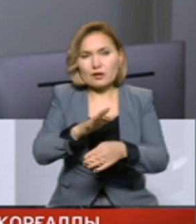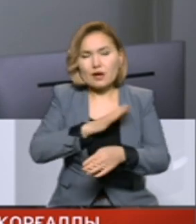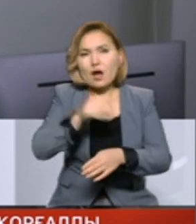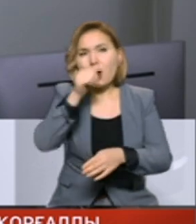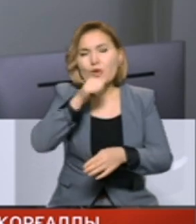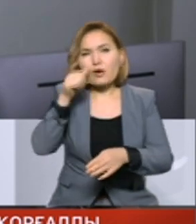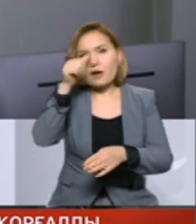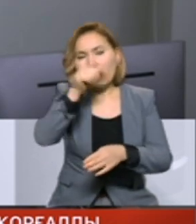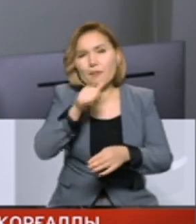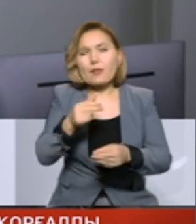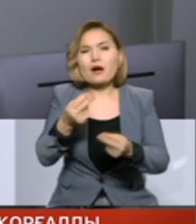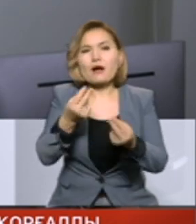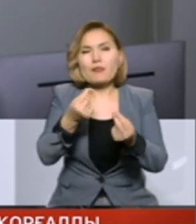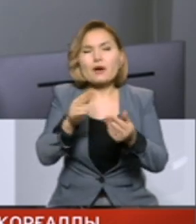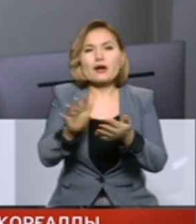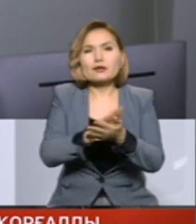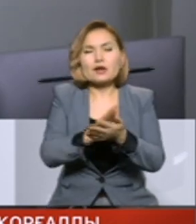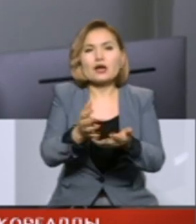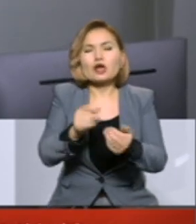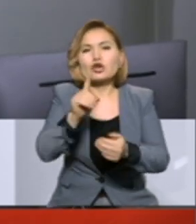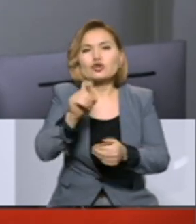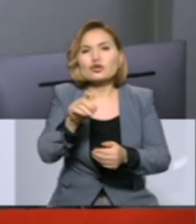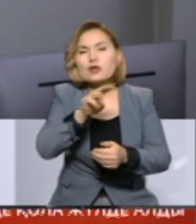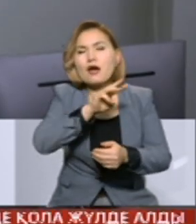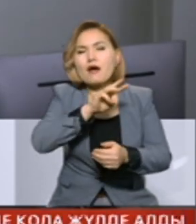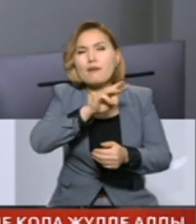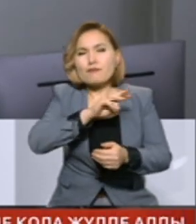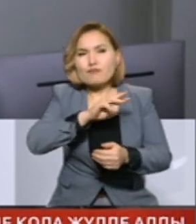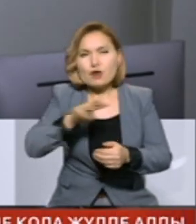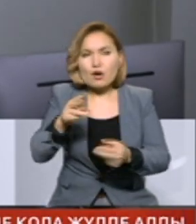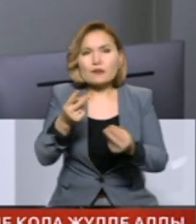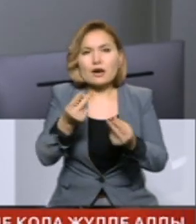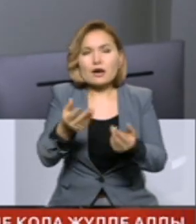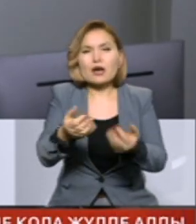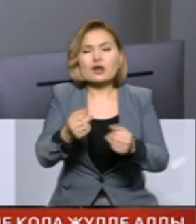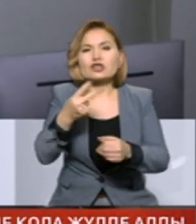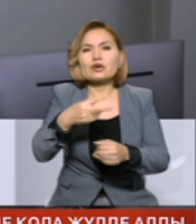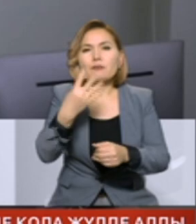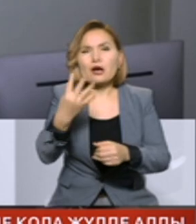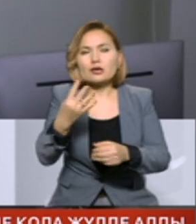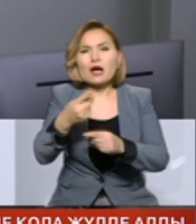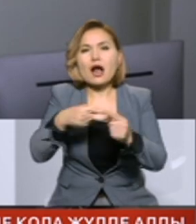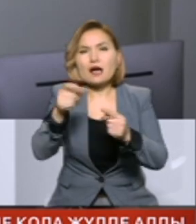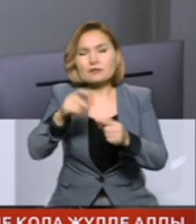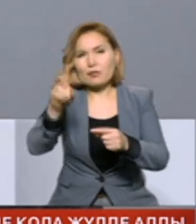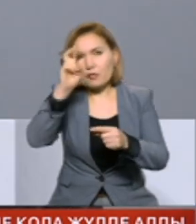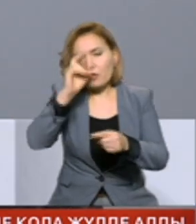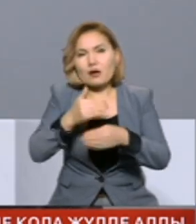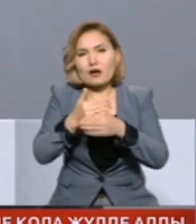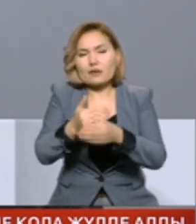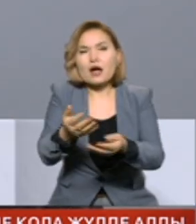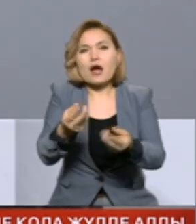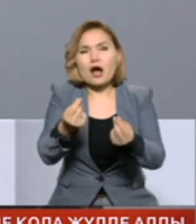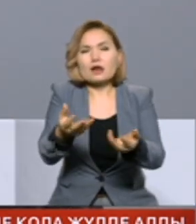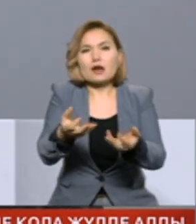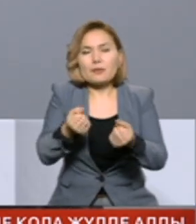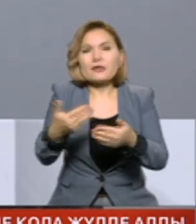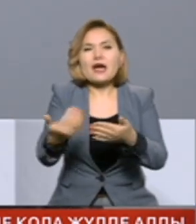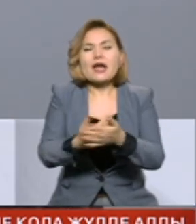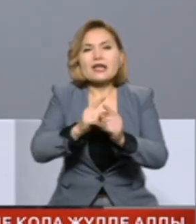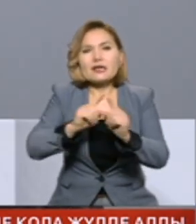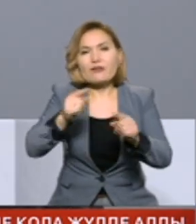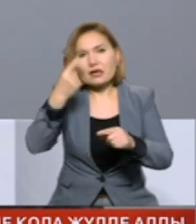жылы қайтарымсыз грантқа 100 миллион теңге бөлінді. Облыстағы 22 кәсіпкер мемлекеттің қолдауына ие болды. Гранттар негізінен